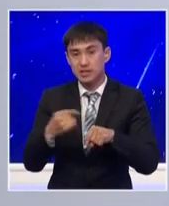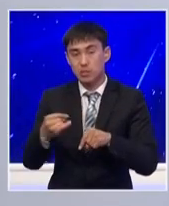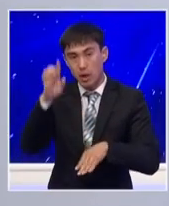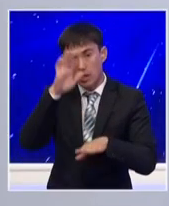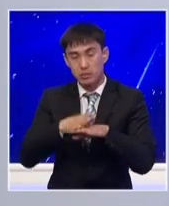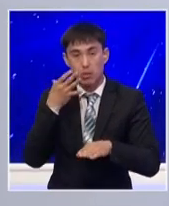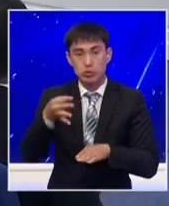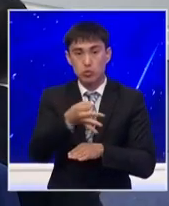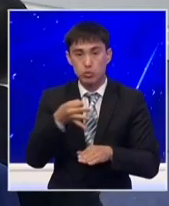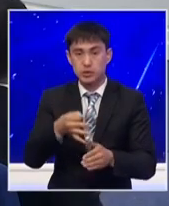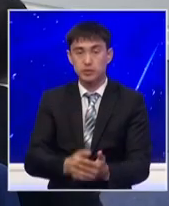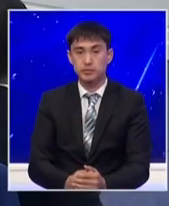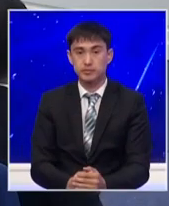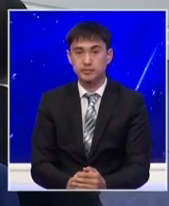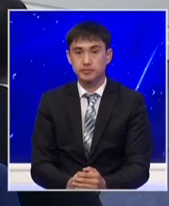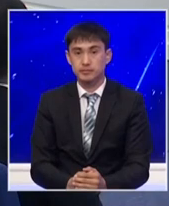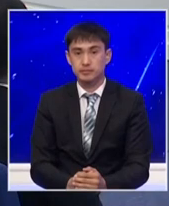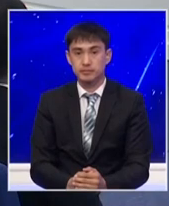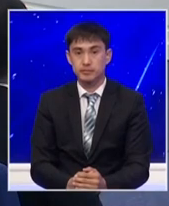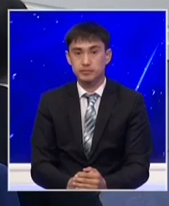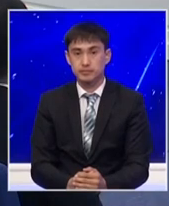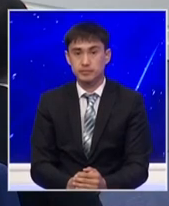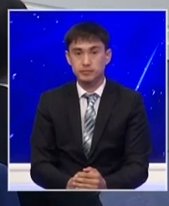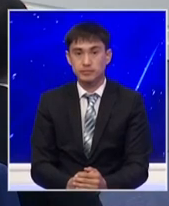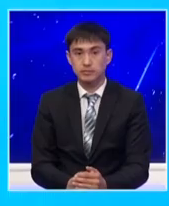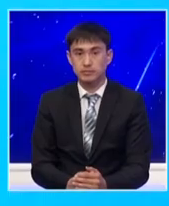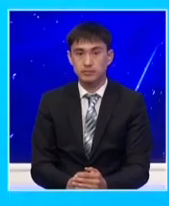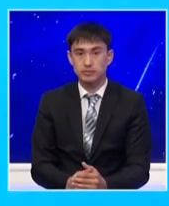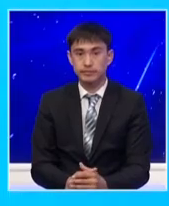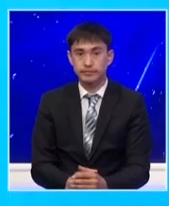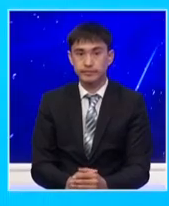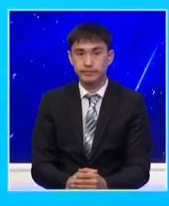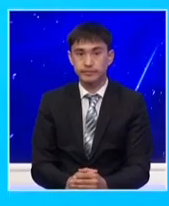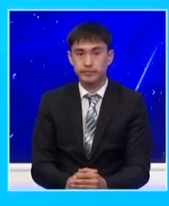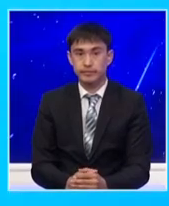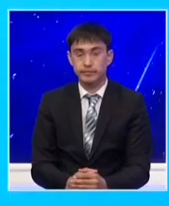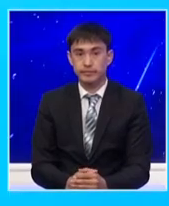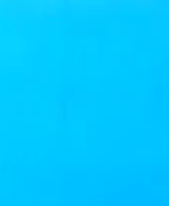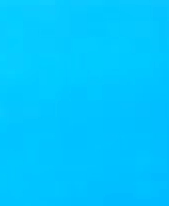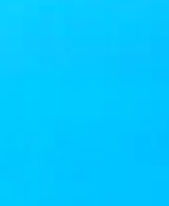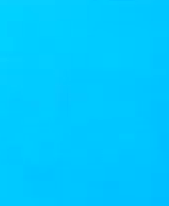акимате Алматинской области. Аружан Тниебаева, Асхат Мусабеков, телеканал Жетсу, Кунаев.